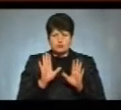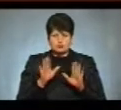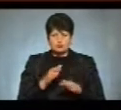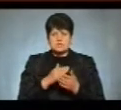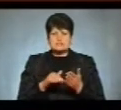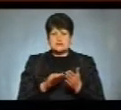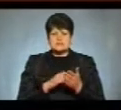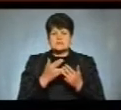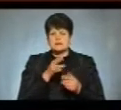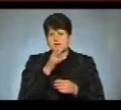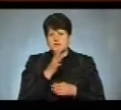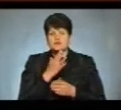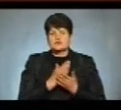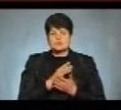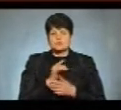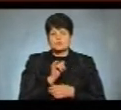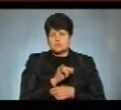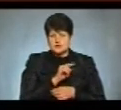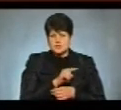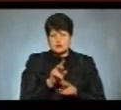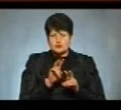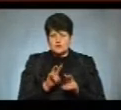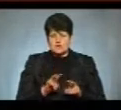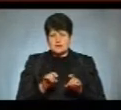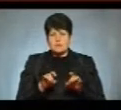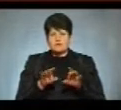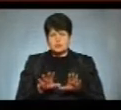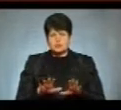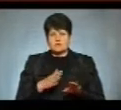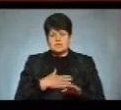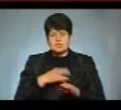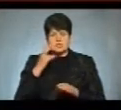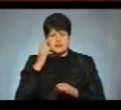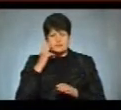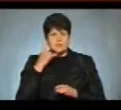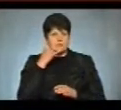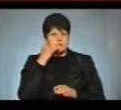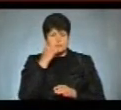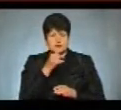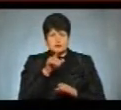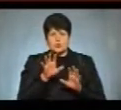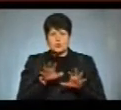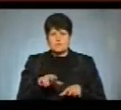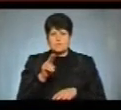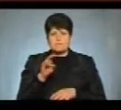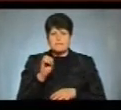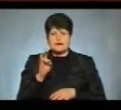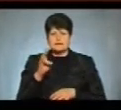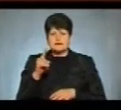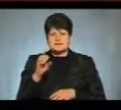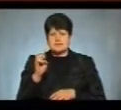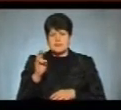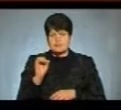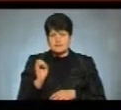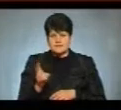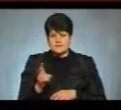є часу в регламентного комітету, щоб розглянути постанови, наші київські колеги зателефонували його голові Павлу Пензенику. Він поки